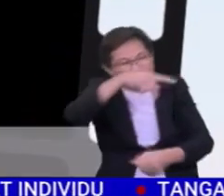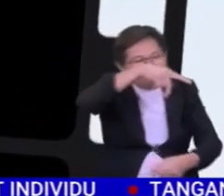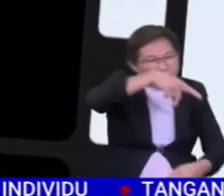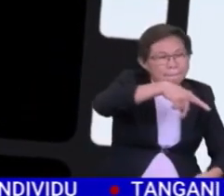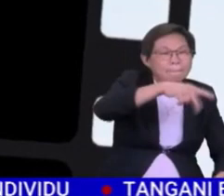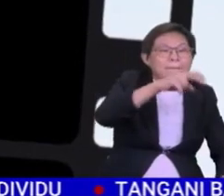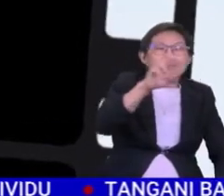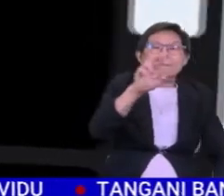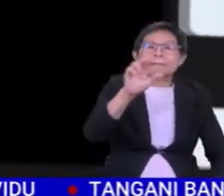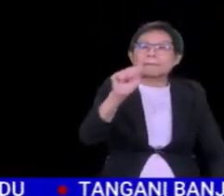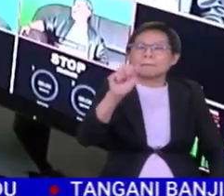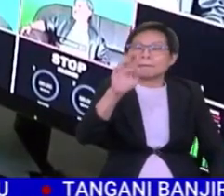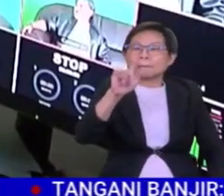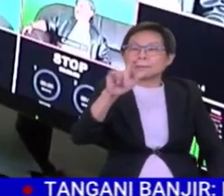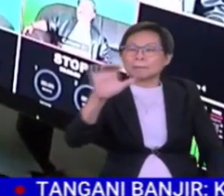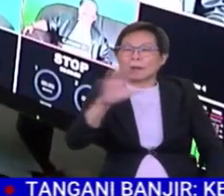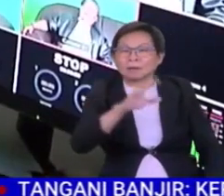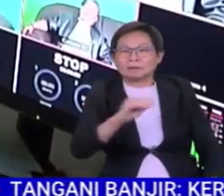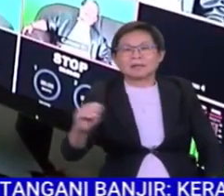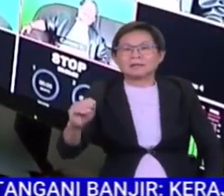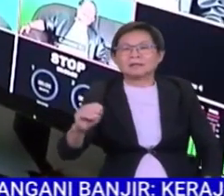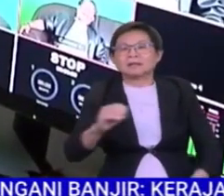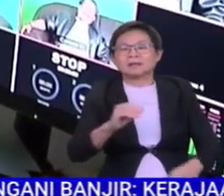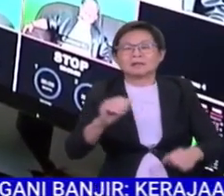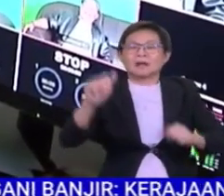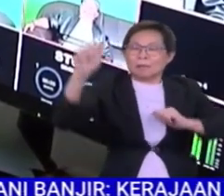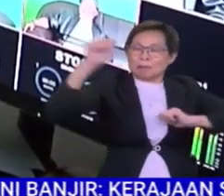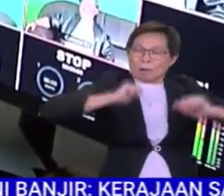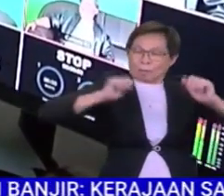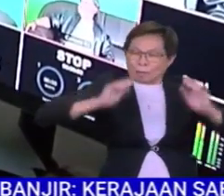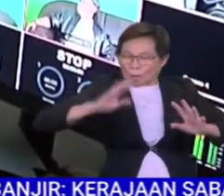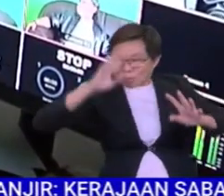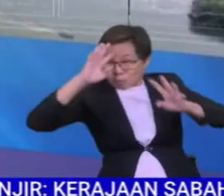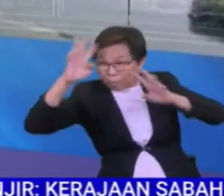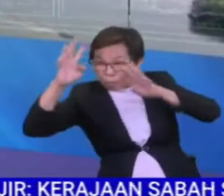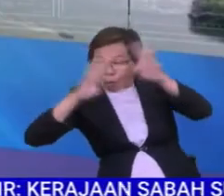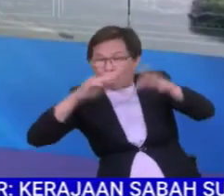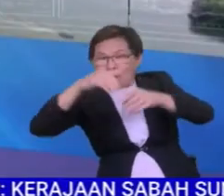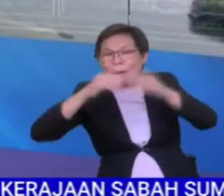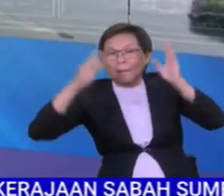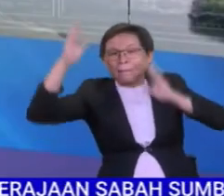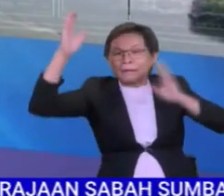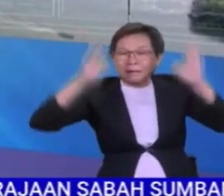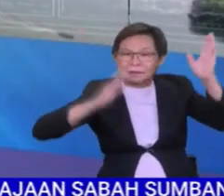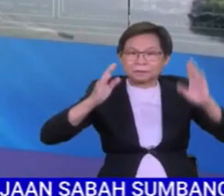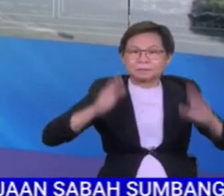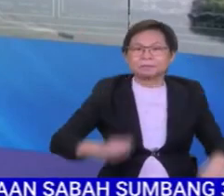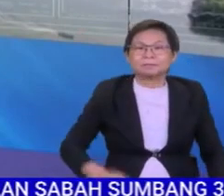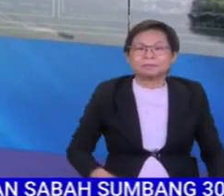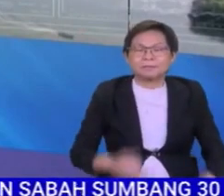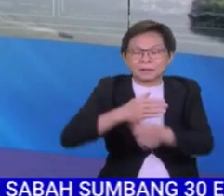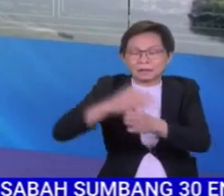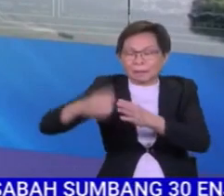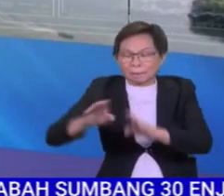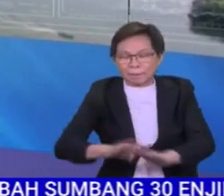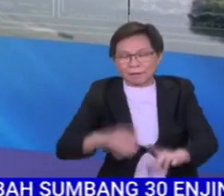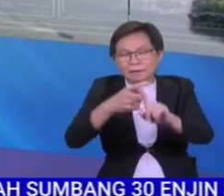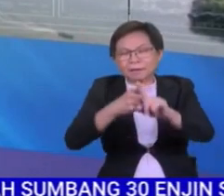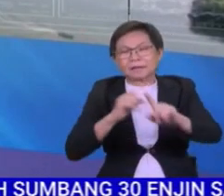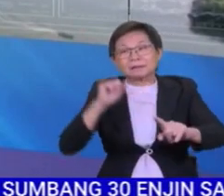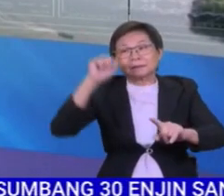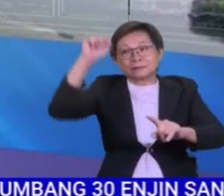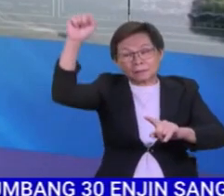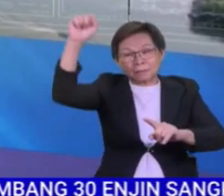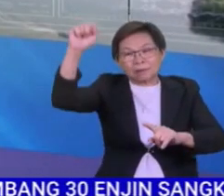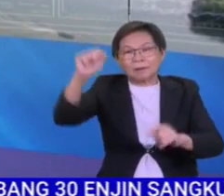Tan Sri P Ramlee dan penggiat industri kreatif negara baik sekian paparan berita dari negeri